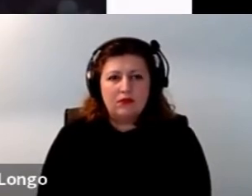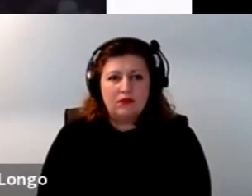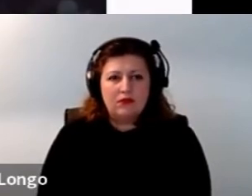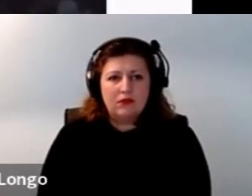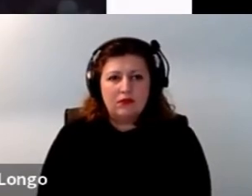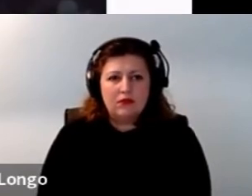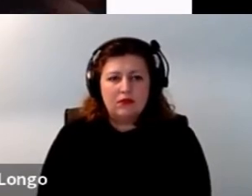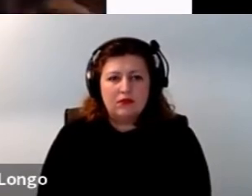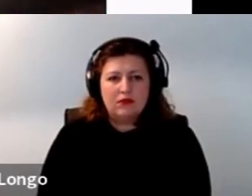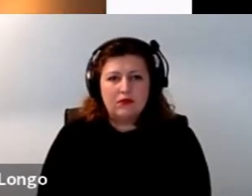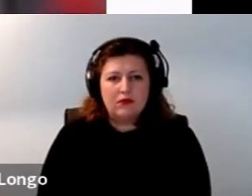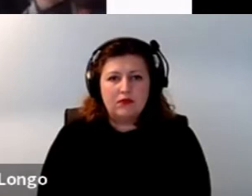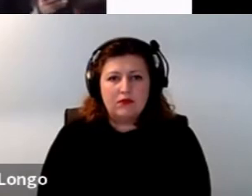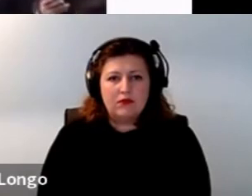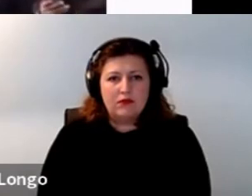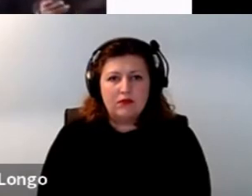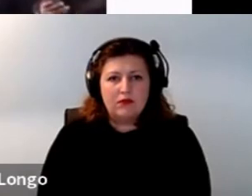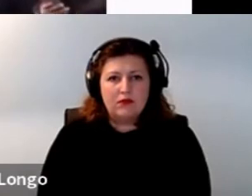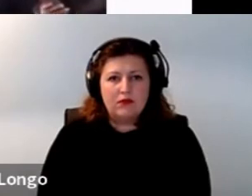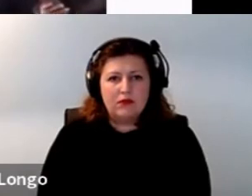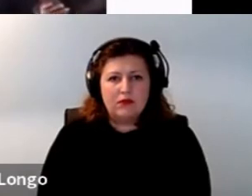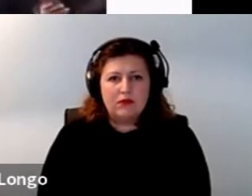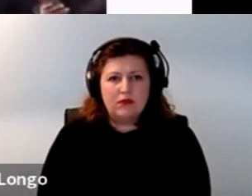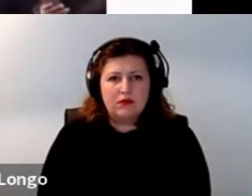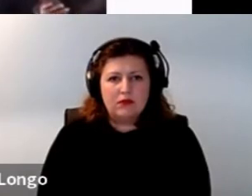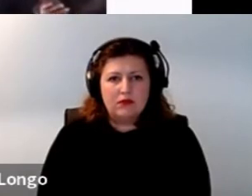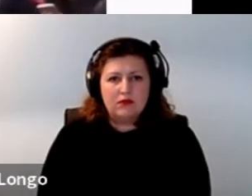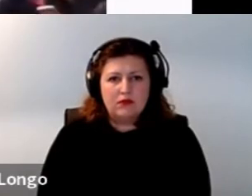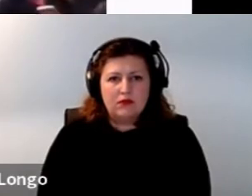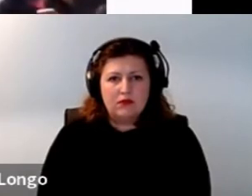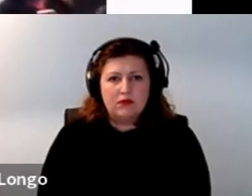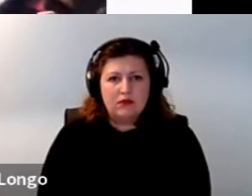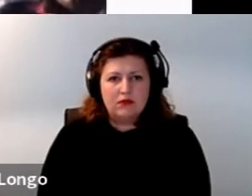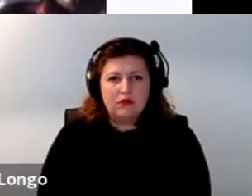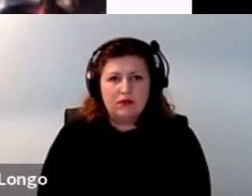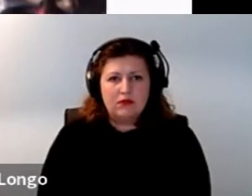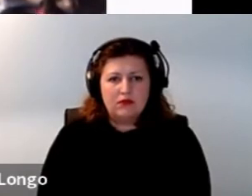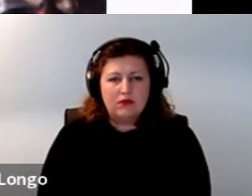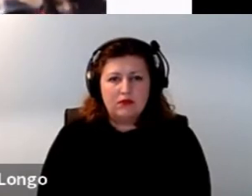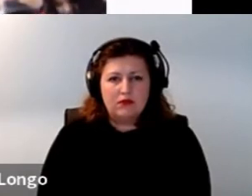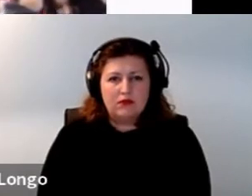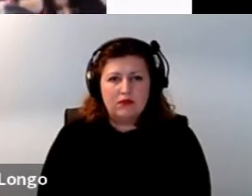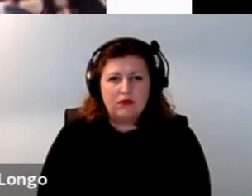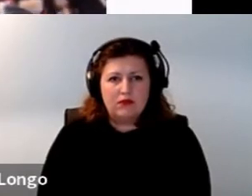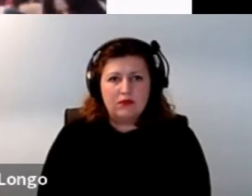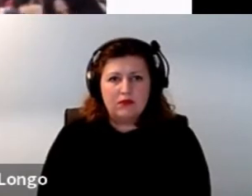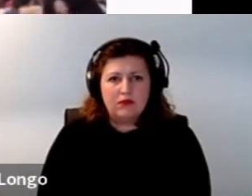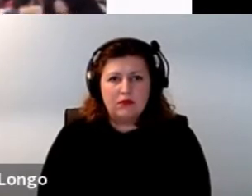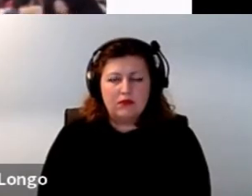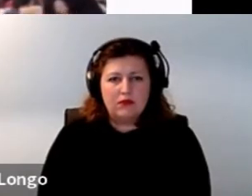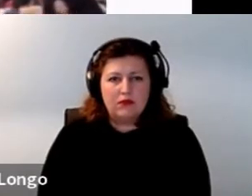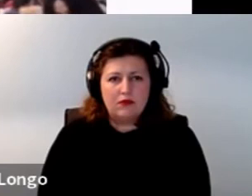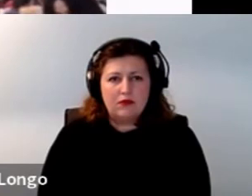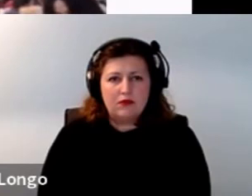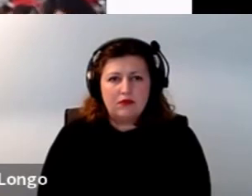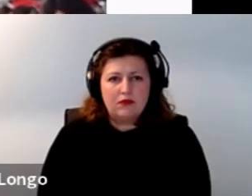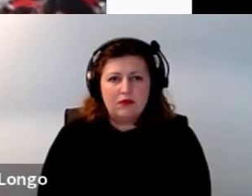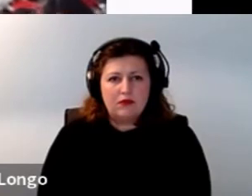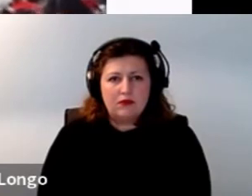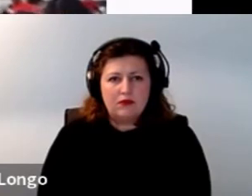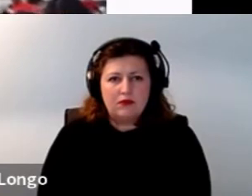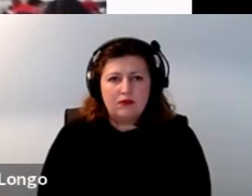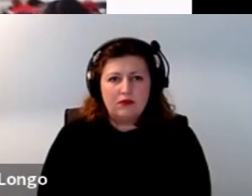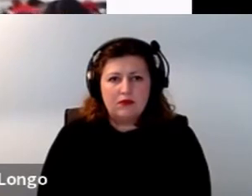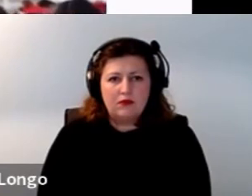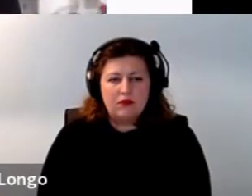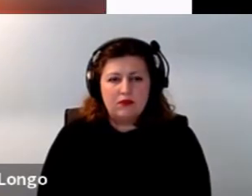Stato. Dopodiché arrivarono anche all'attenzione dei media locali e poi di quelli nazionali, infine dell'attenzione internazionale, e le immagini poi diventarono